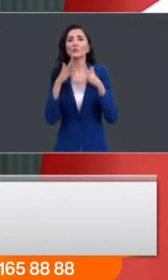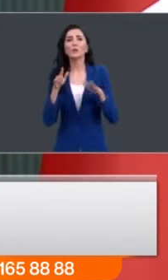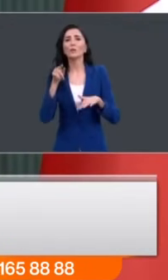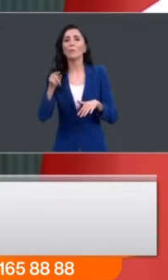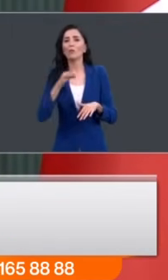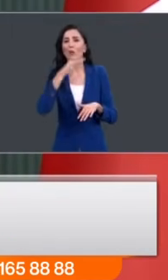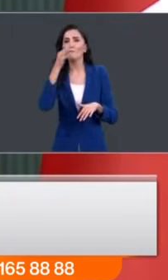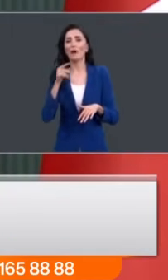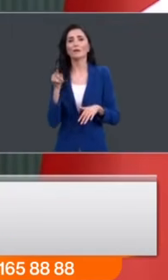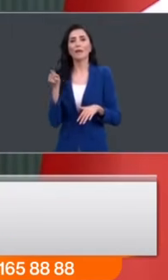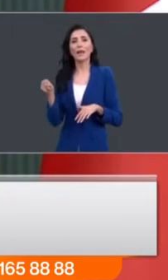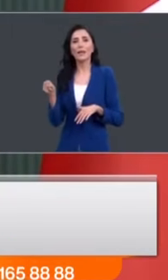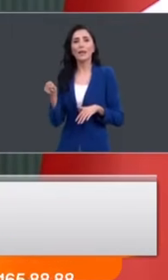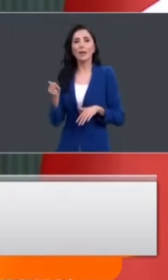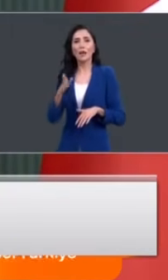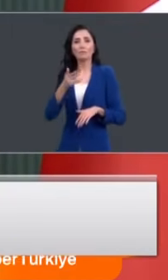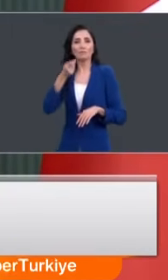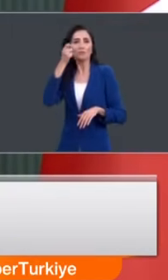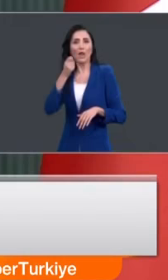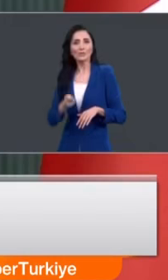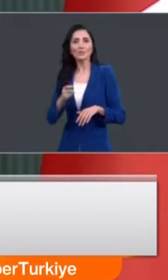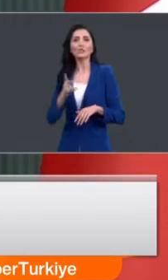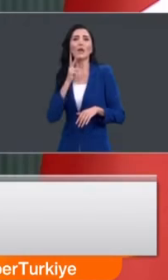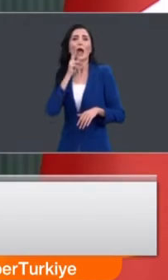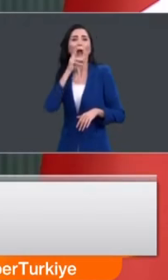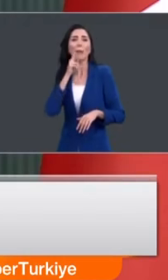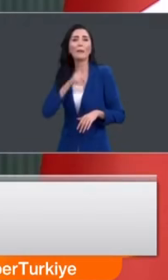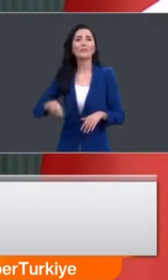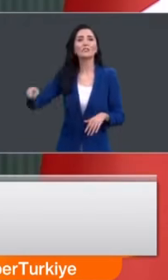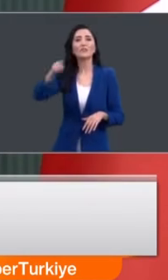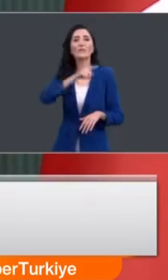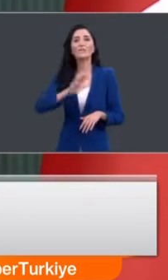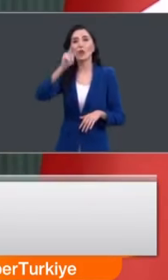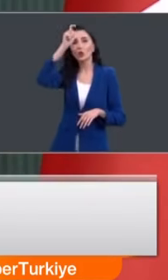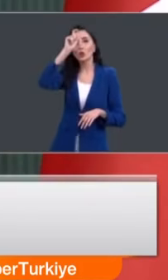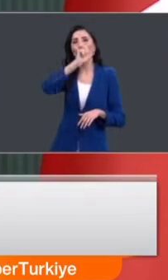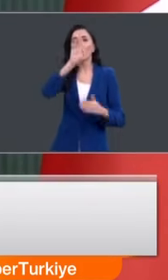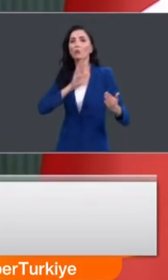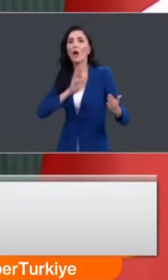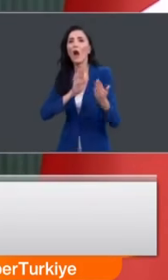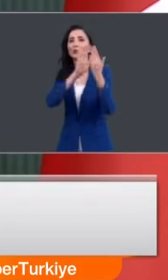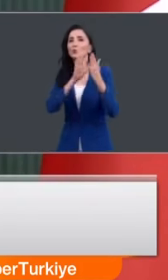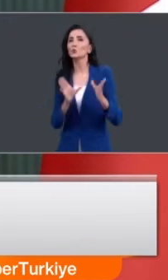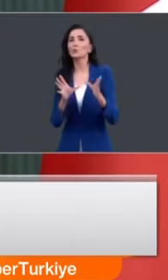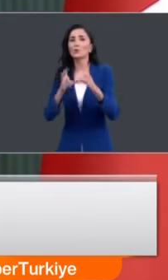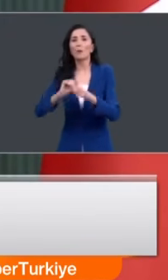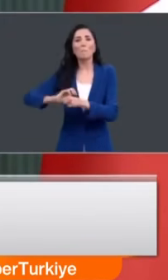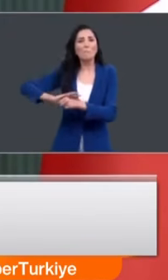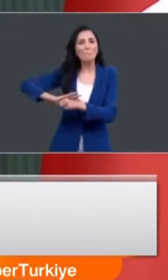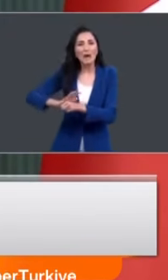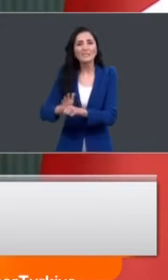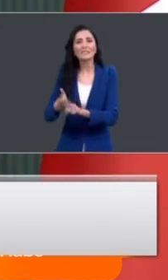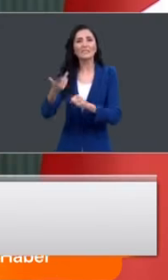Açıklamadaki ifadelere radikal Ermeni çerelerin ve Türkiye karşıtı grupların baskısıyla